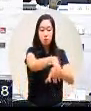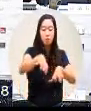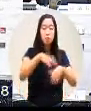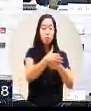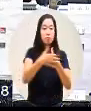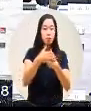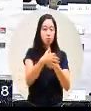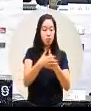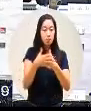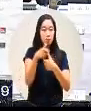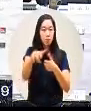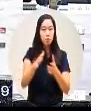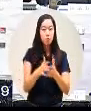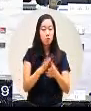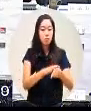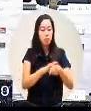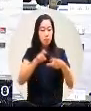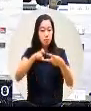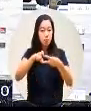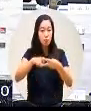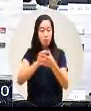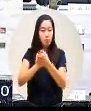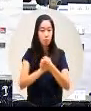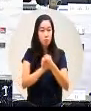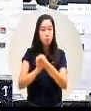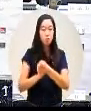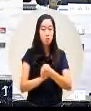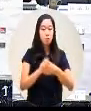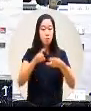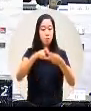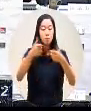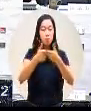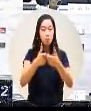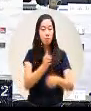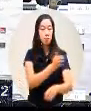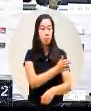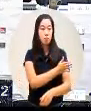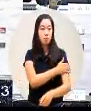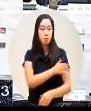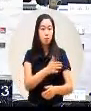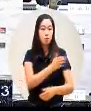局技工工友产业工会